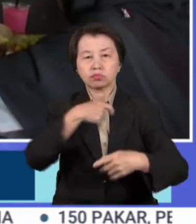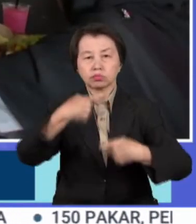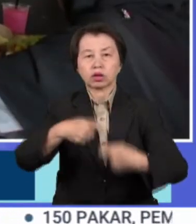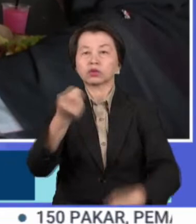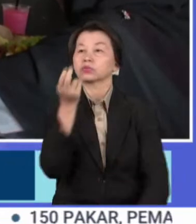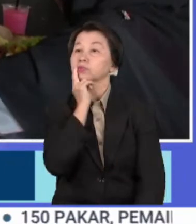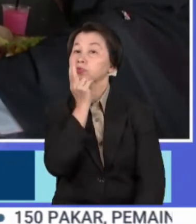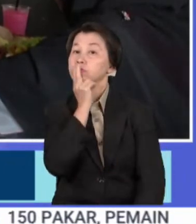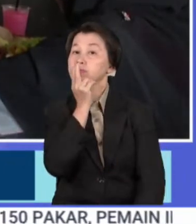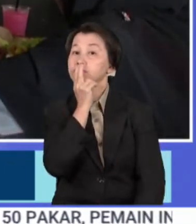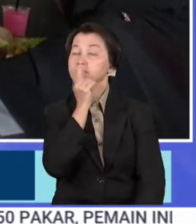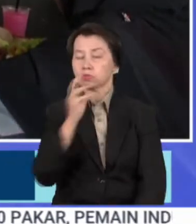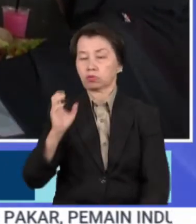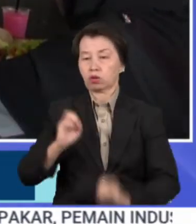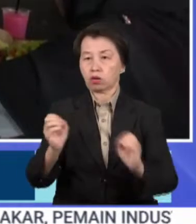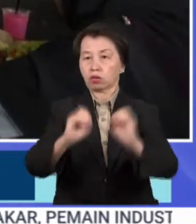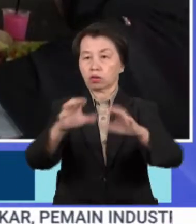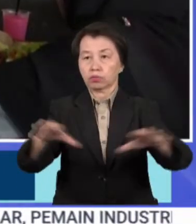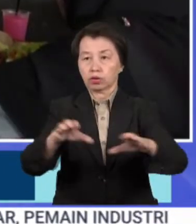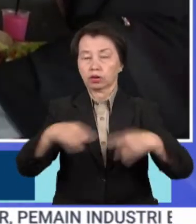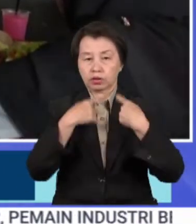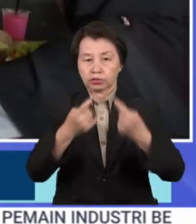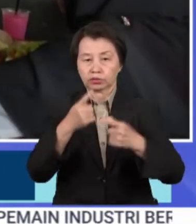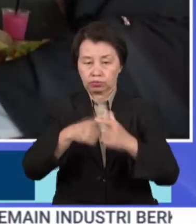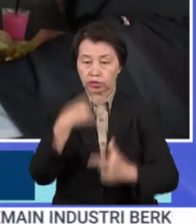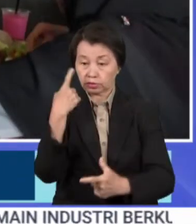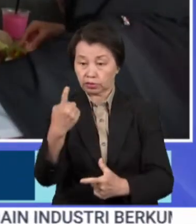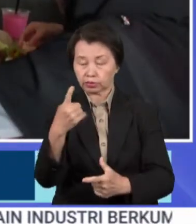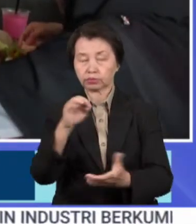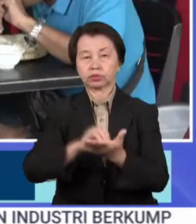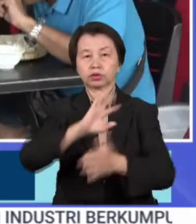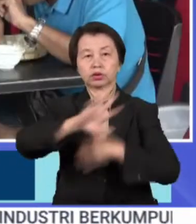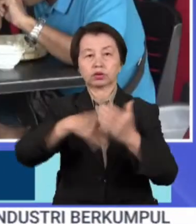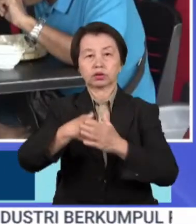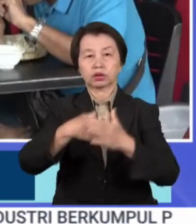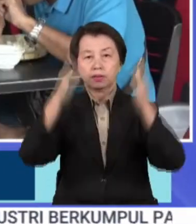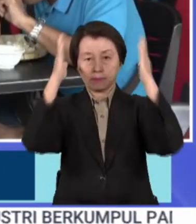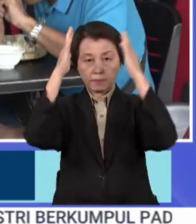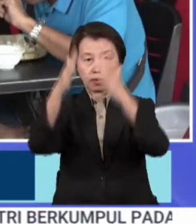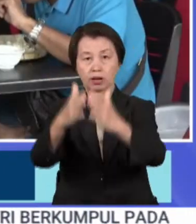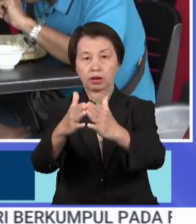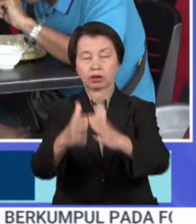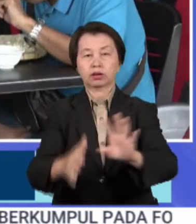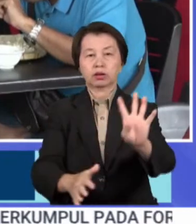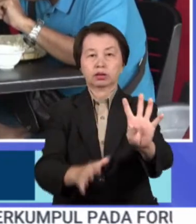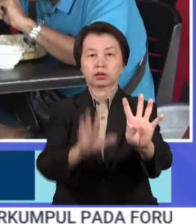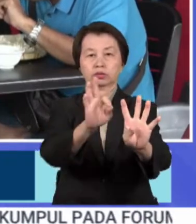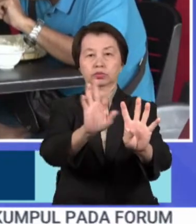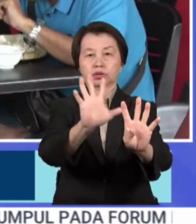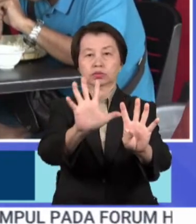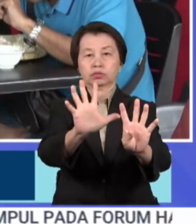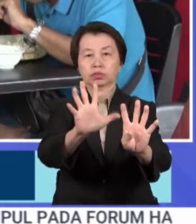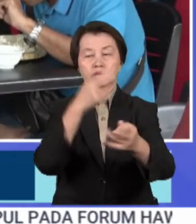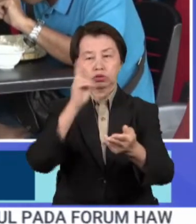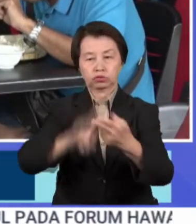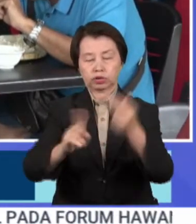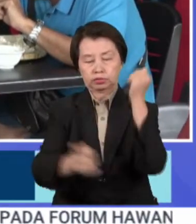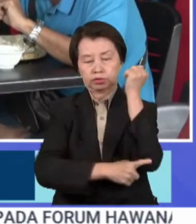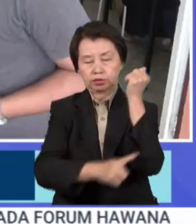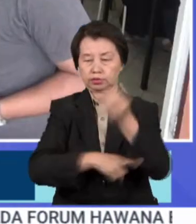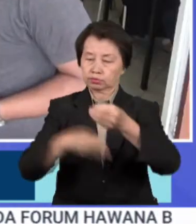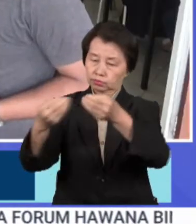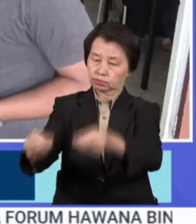merokok. Operasi tersebut dijalankan sejak Januari di seluruh negeri Pahang. 495 notis kompaun